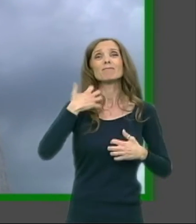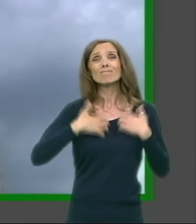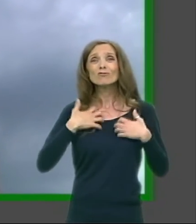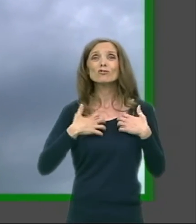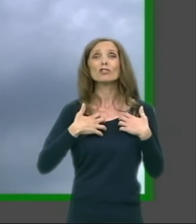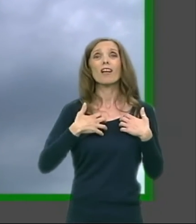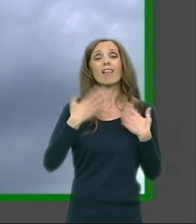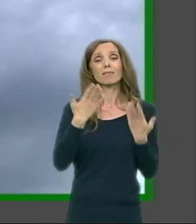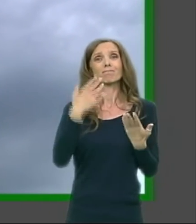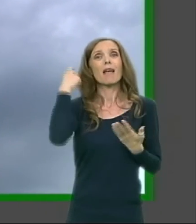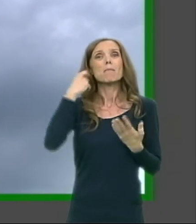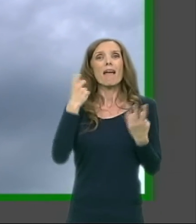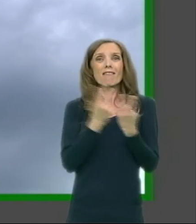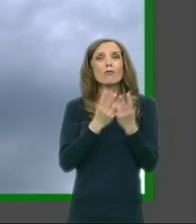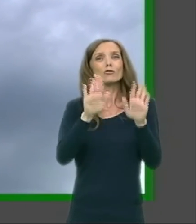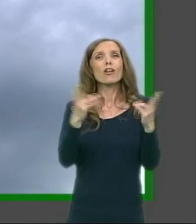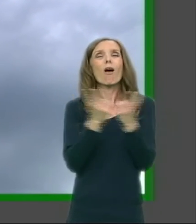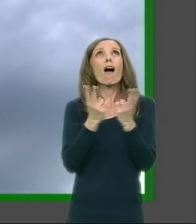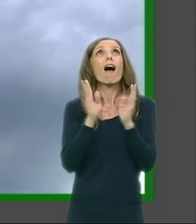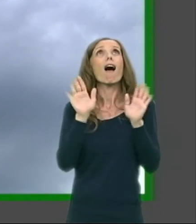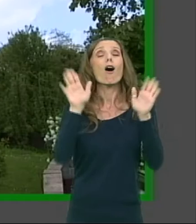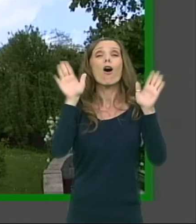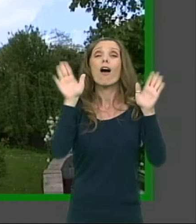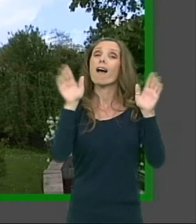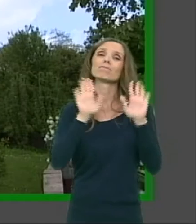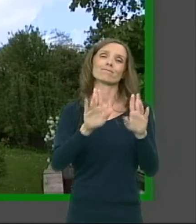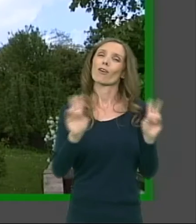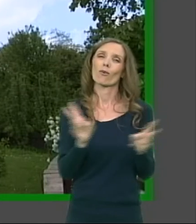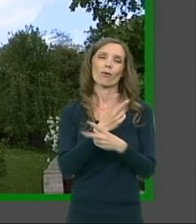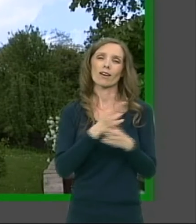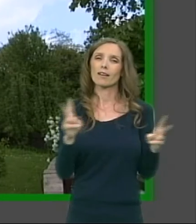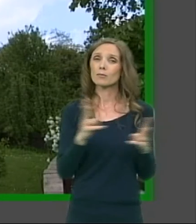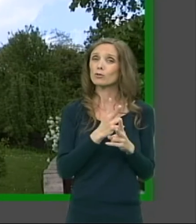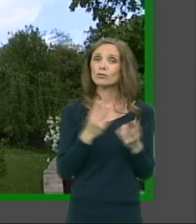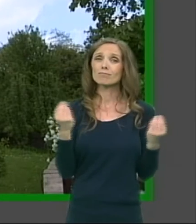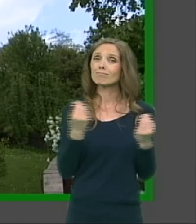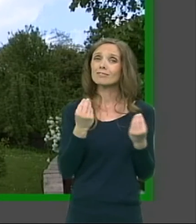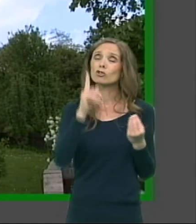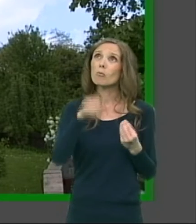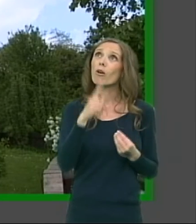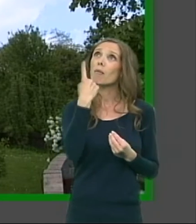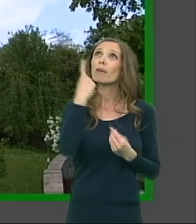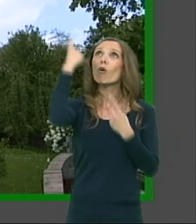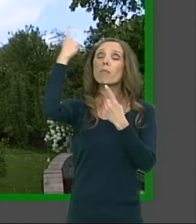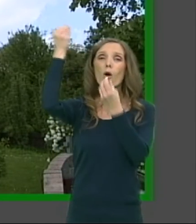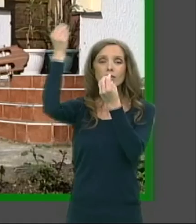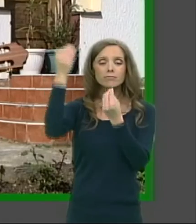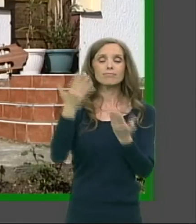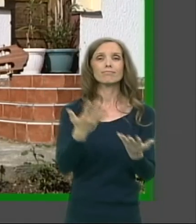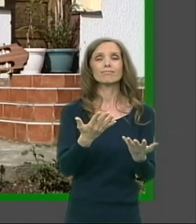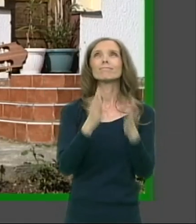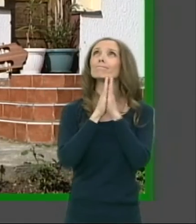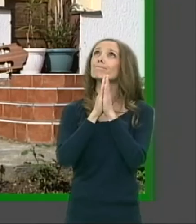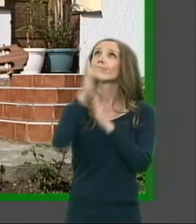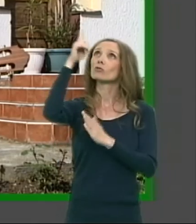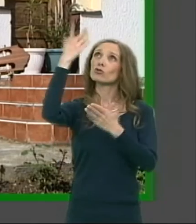želao. Anđelski pevati, al tako ne možem, nema blagodati, pomozi